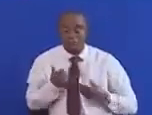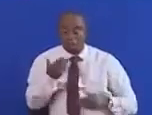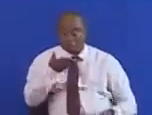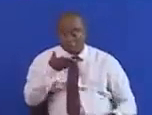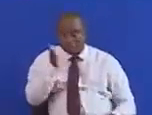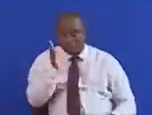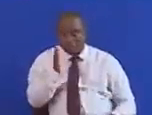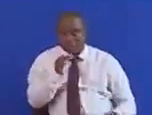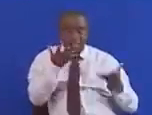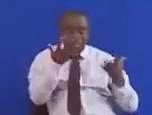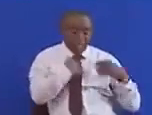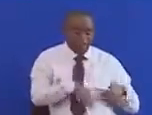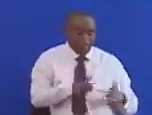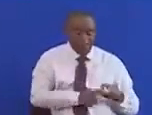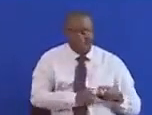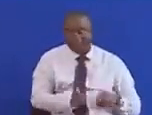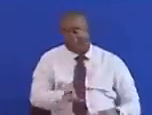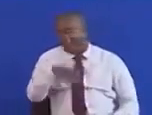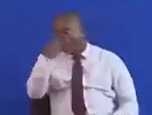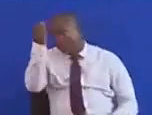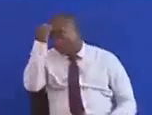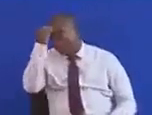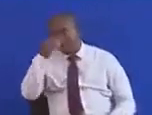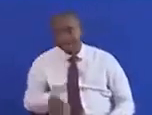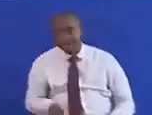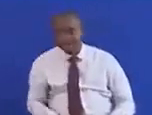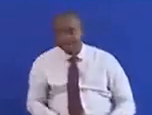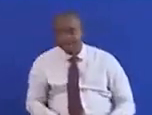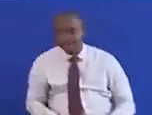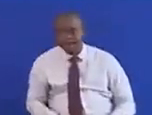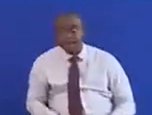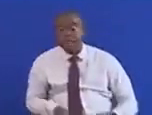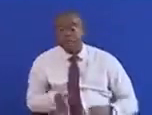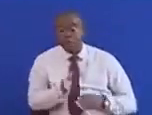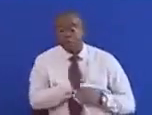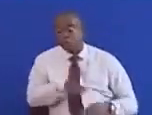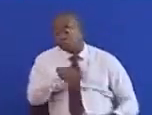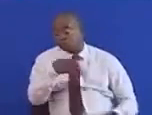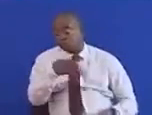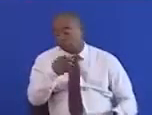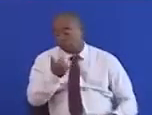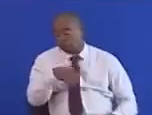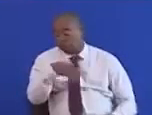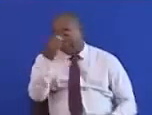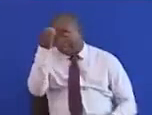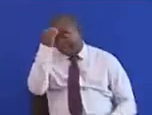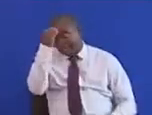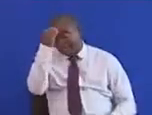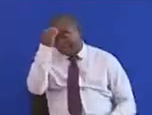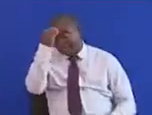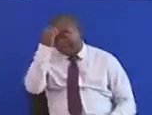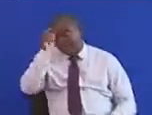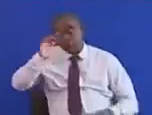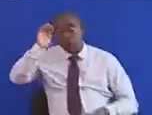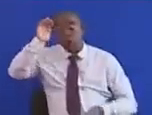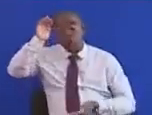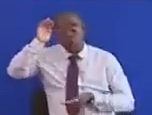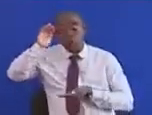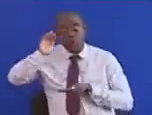afya na elimu. Mathalani kwenye sekta ya elimu tu, Mheshimiwa Mwenyekiti, tuna upungufu wa